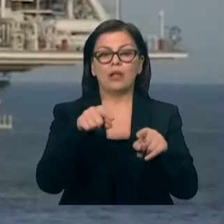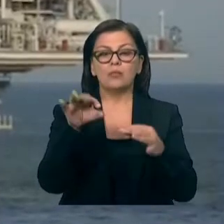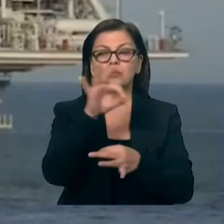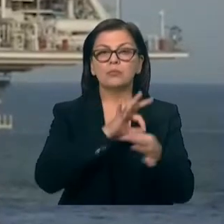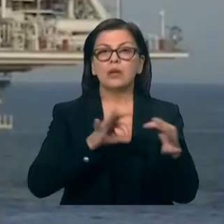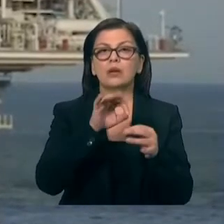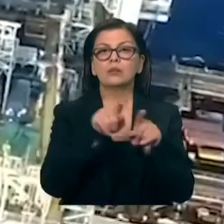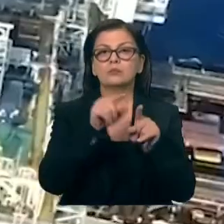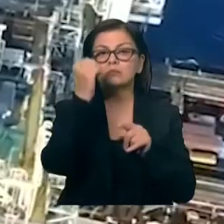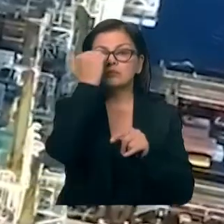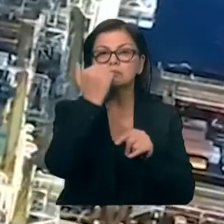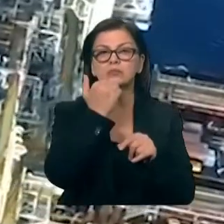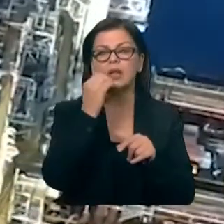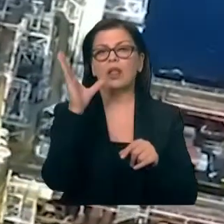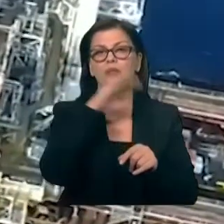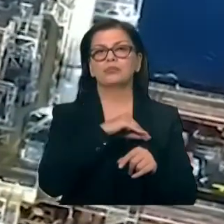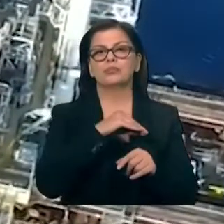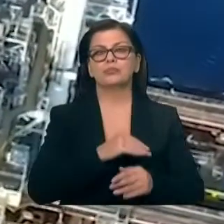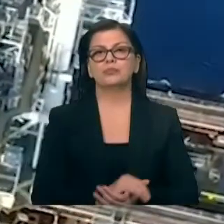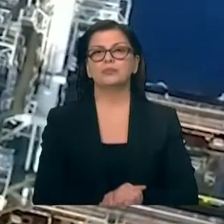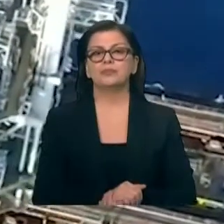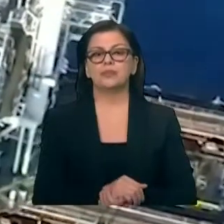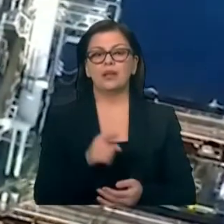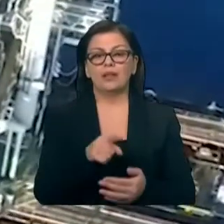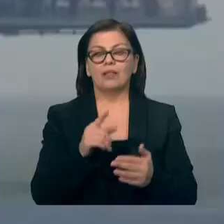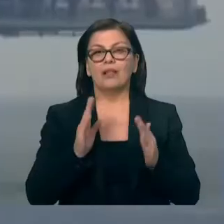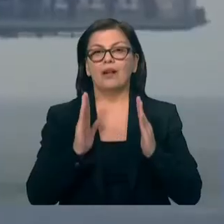təchizatını şaxələndirmək rəqabəti təmin eləyəcək. Bu dəhliz